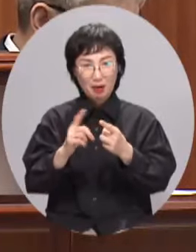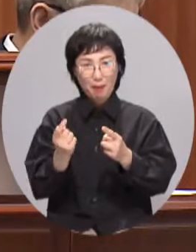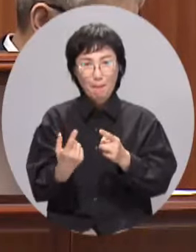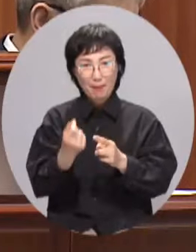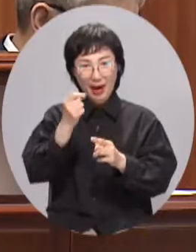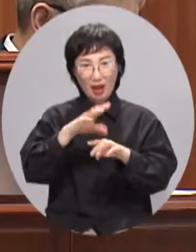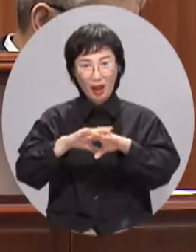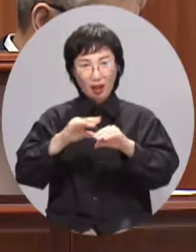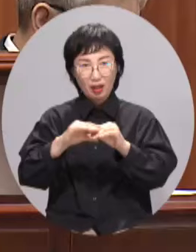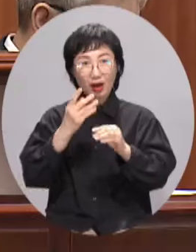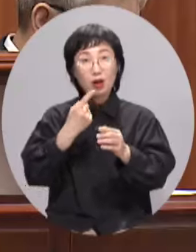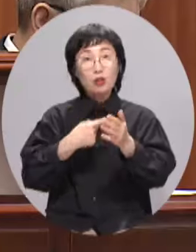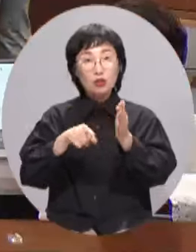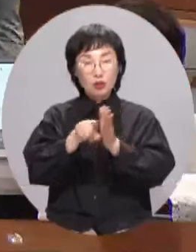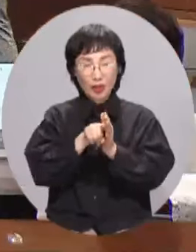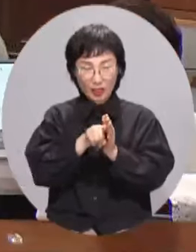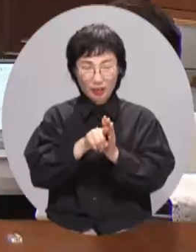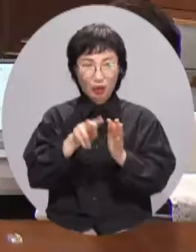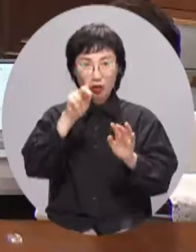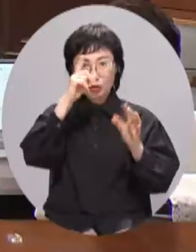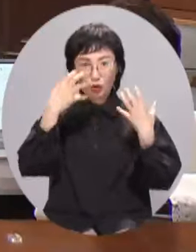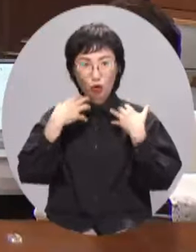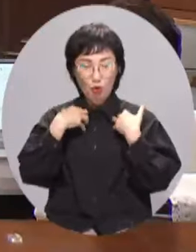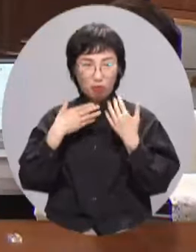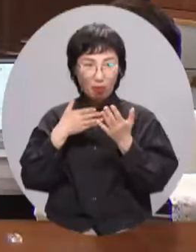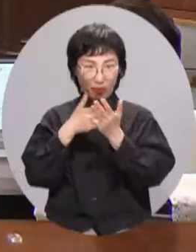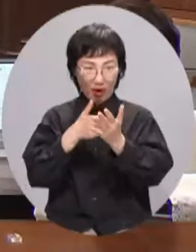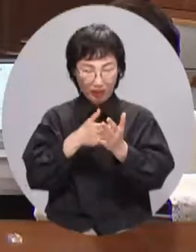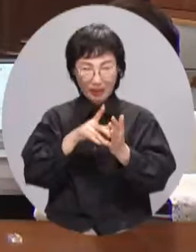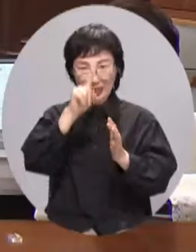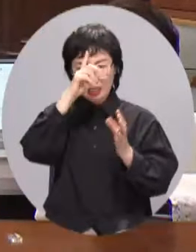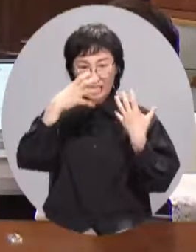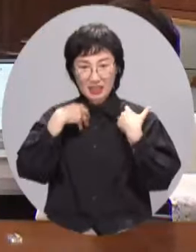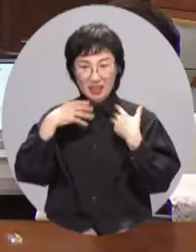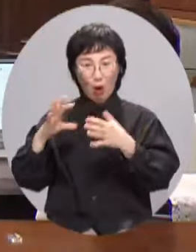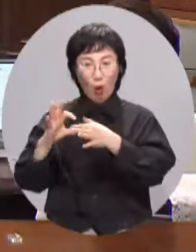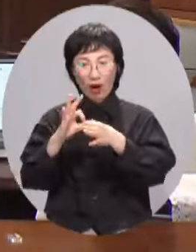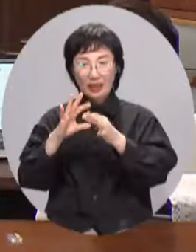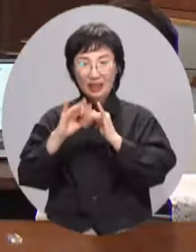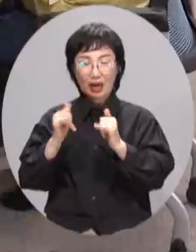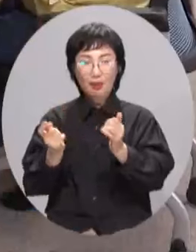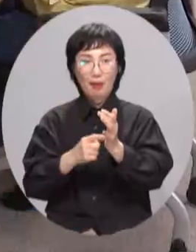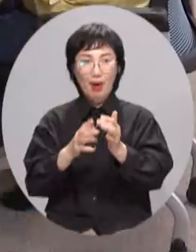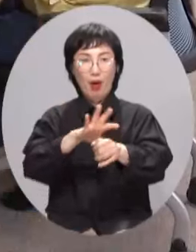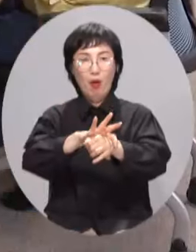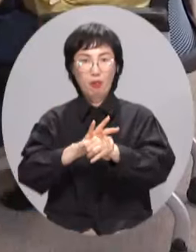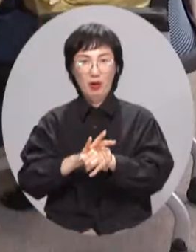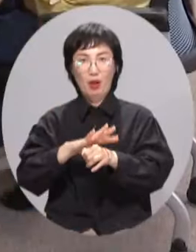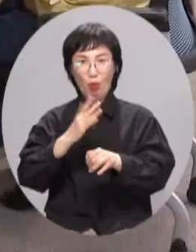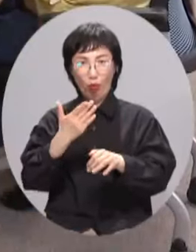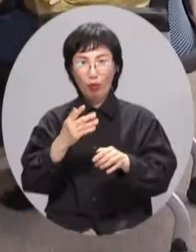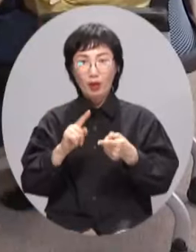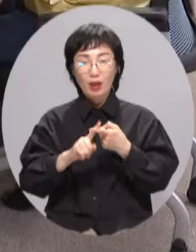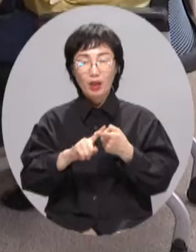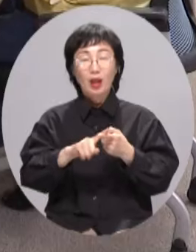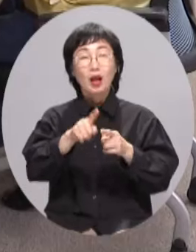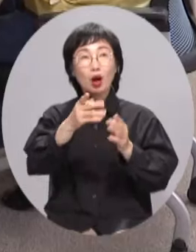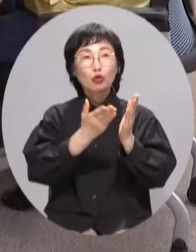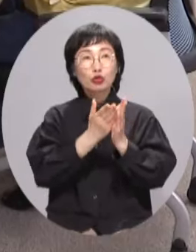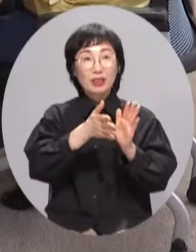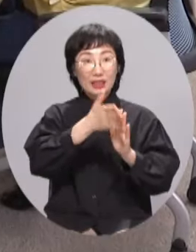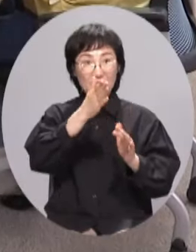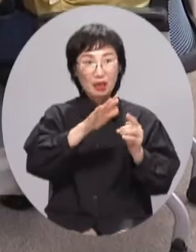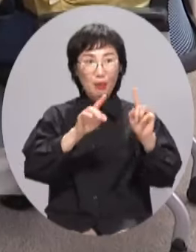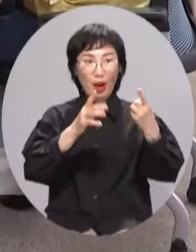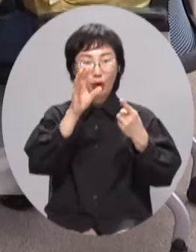건의안을 정부에 전달한지 하루만에 시장의 최측근이 정격 구속된 겁니다 서씨는 군산시가 100%